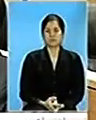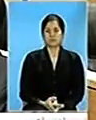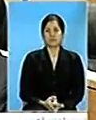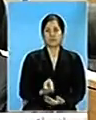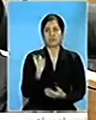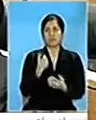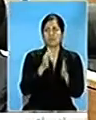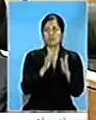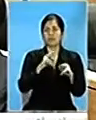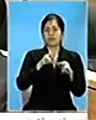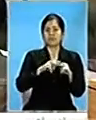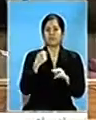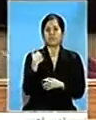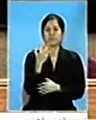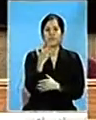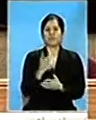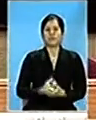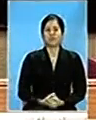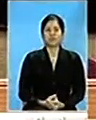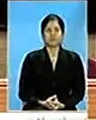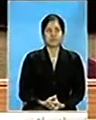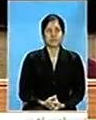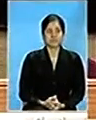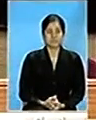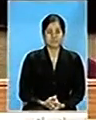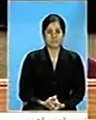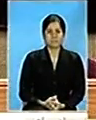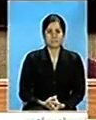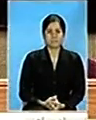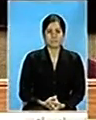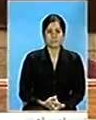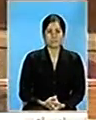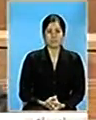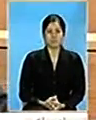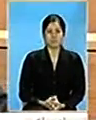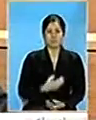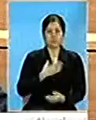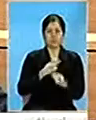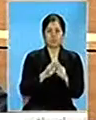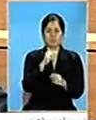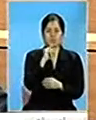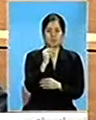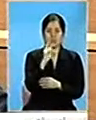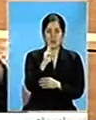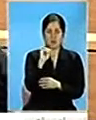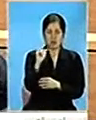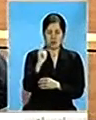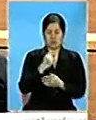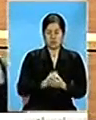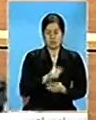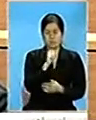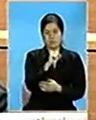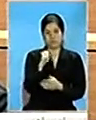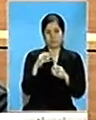ข้างบนเยอะนะครับเอาท่านจิรยุว่าผมผิดข้อไหนว่ามา ท่านประธานครับจิรยุหงษ์ทรัพย์ส.ส.กทม.พรรคเพื่อไทยครับจริงๆ